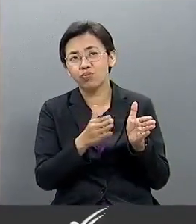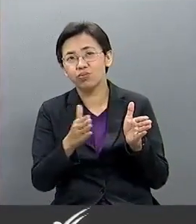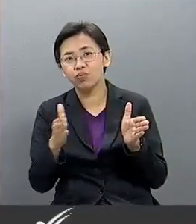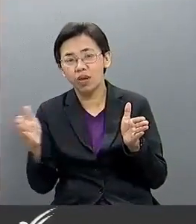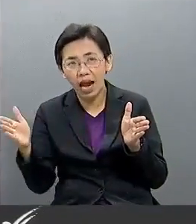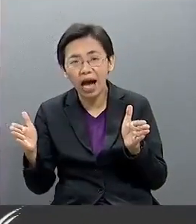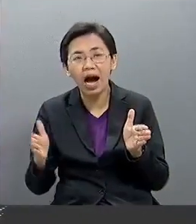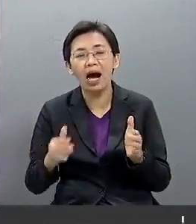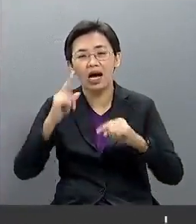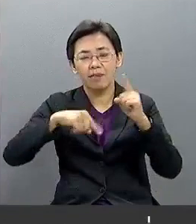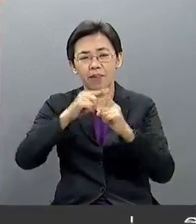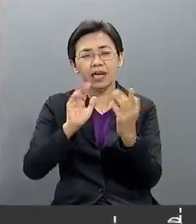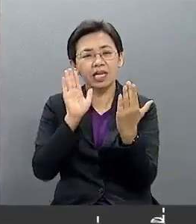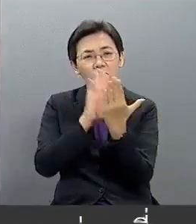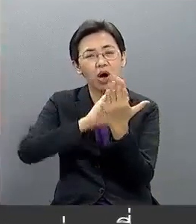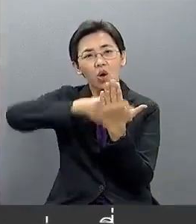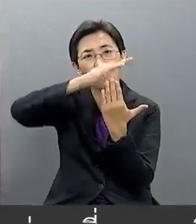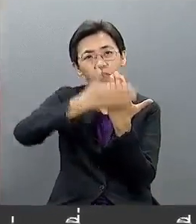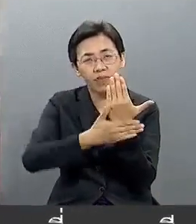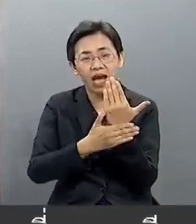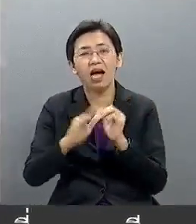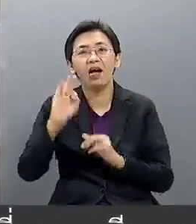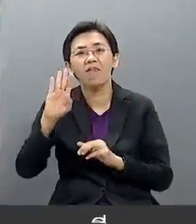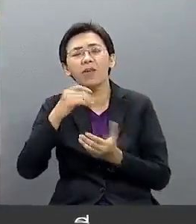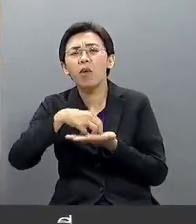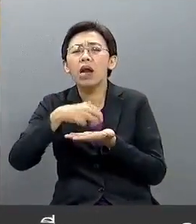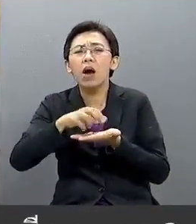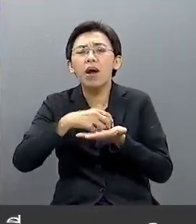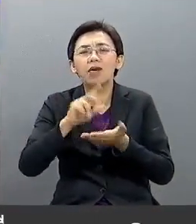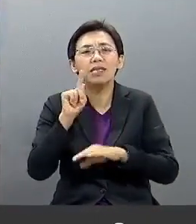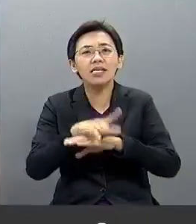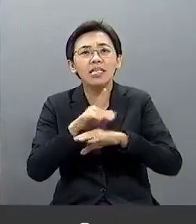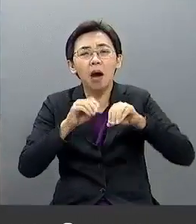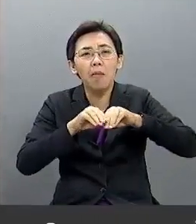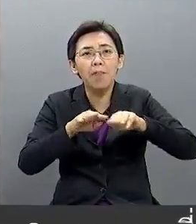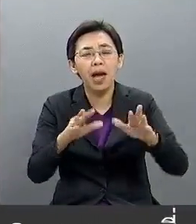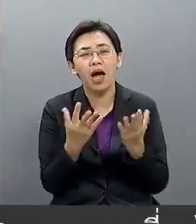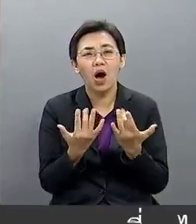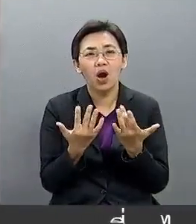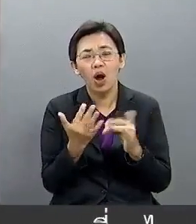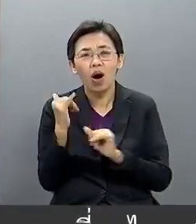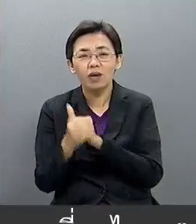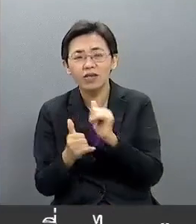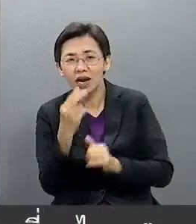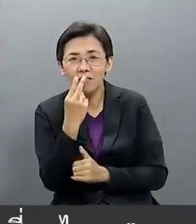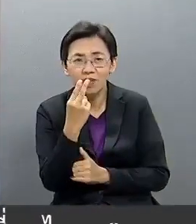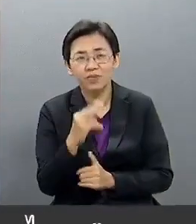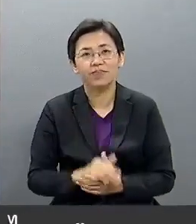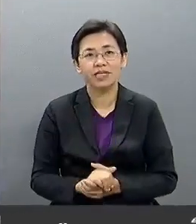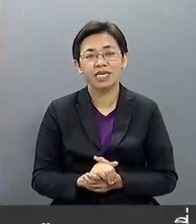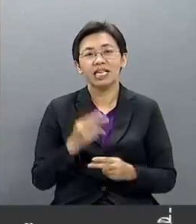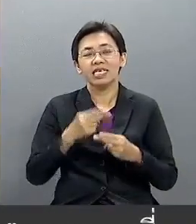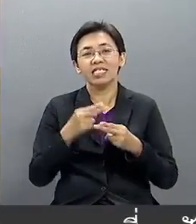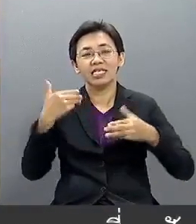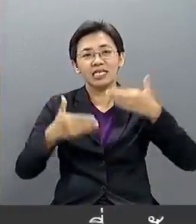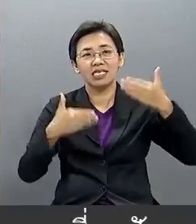องและใช้วิธีไลฟ์เล่าเรื่องราวผ่านโลกออนไลน์รอวันปลดล็อกพื้นที่เป็นที่มาของชื่อนิทรรศการดอก